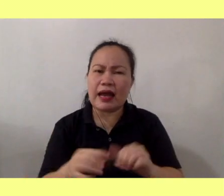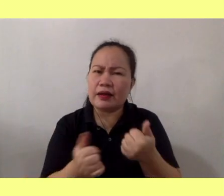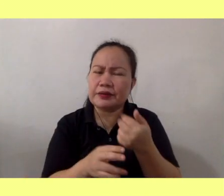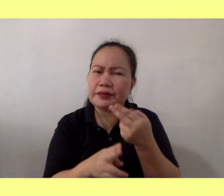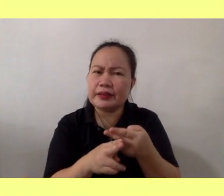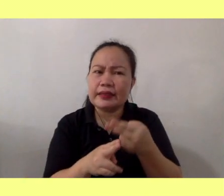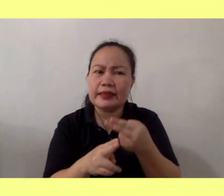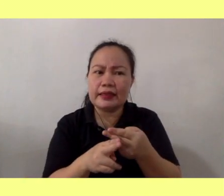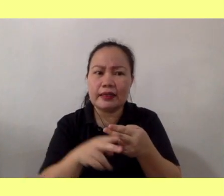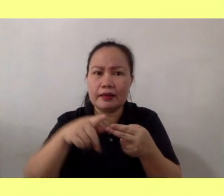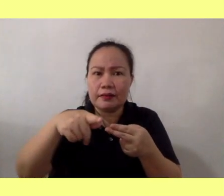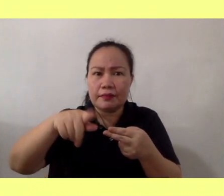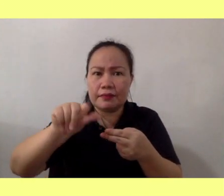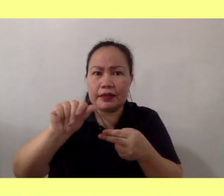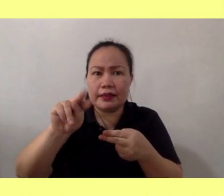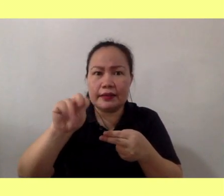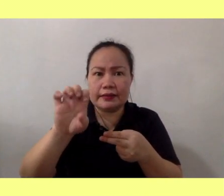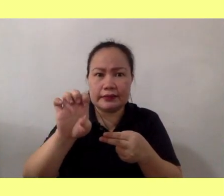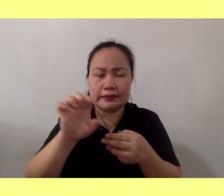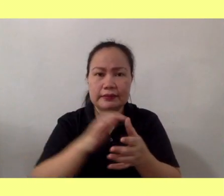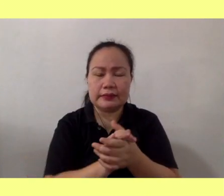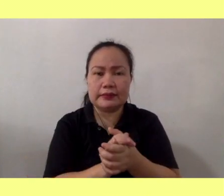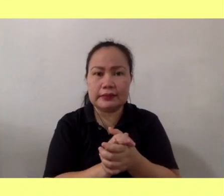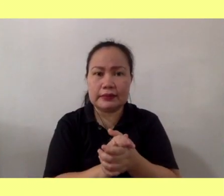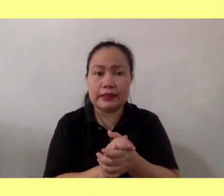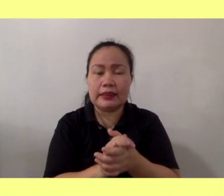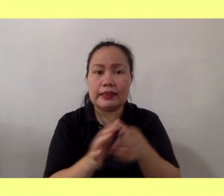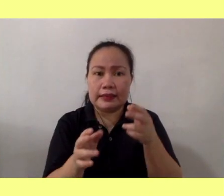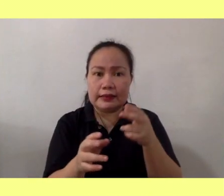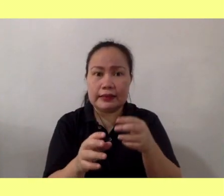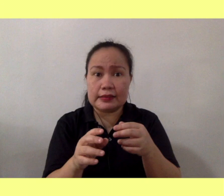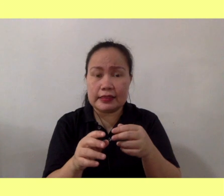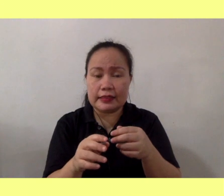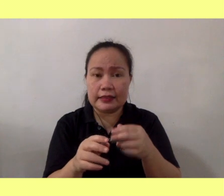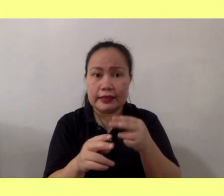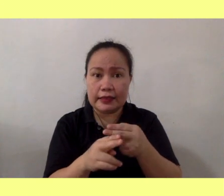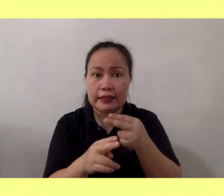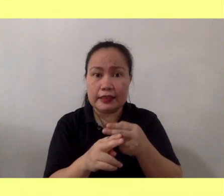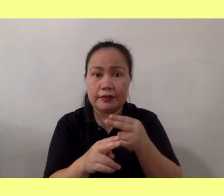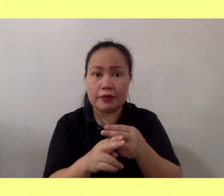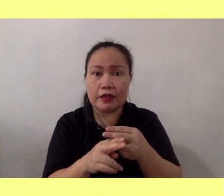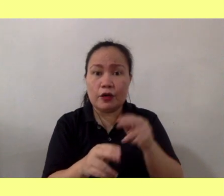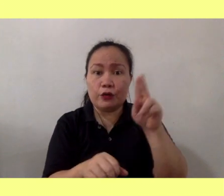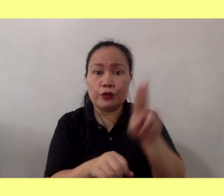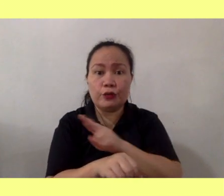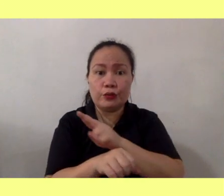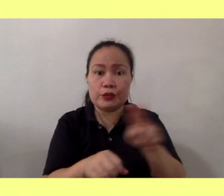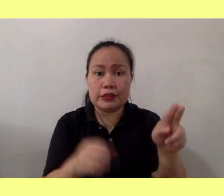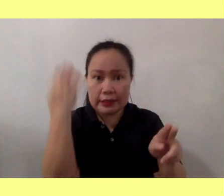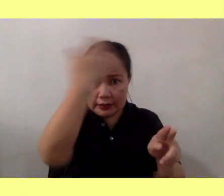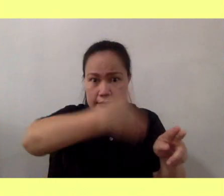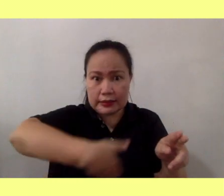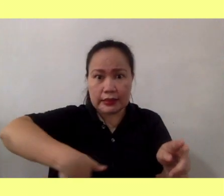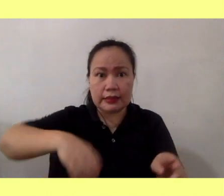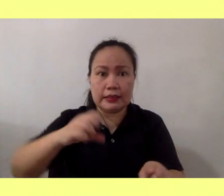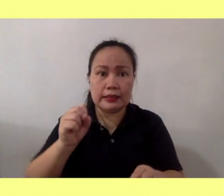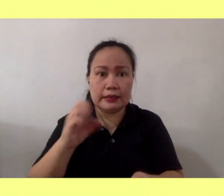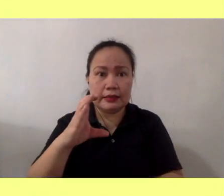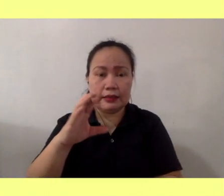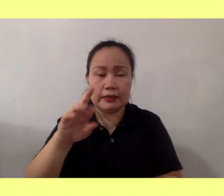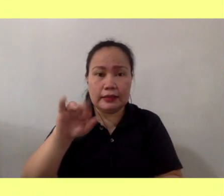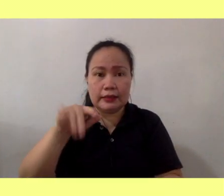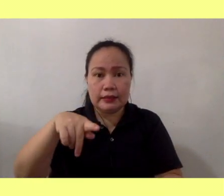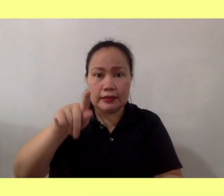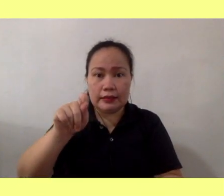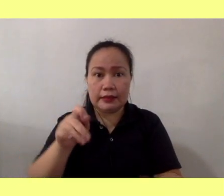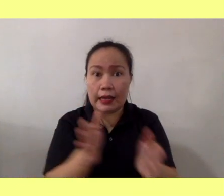Now, it is named. How do we name a plane? It is named by a single script, capital letter. Okay, so, ang